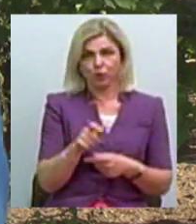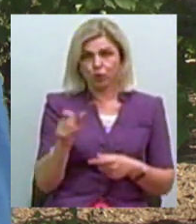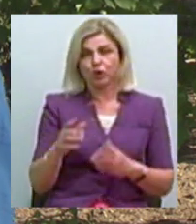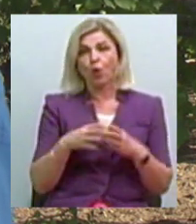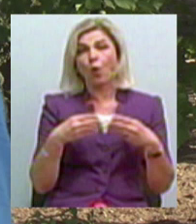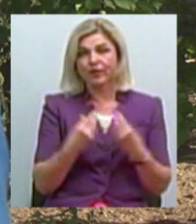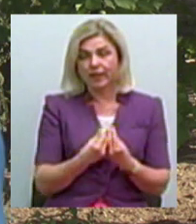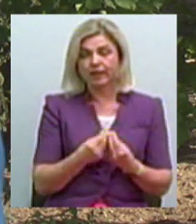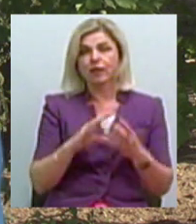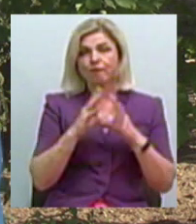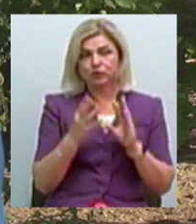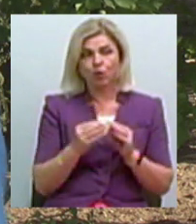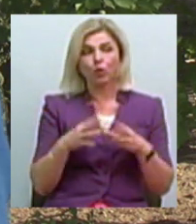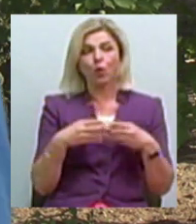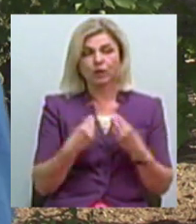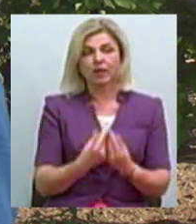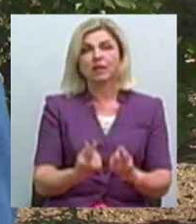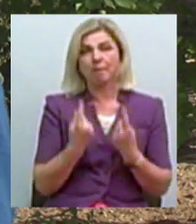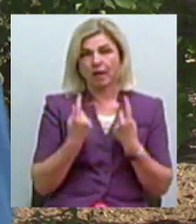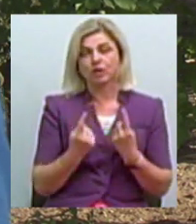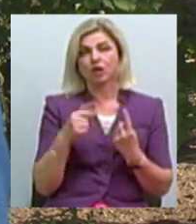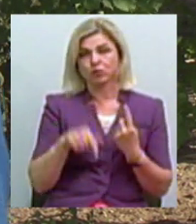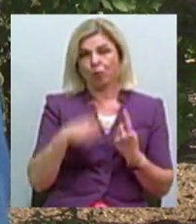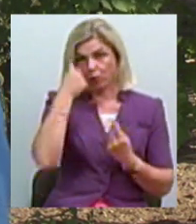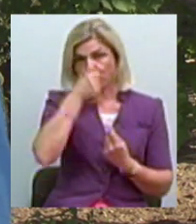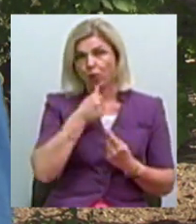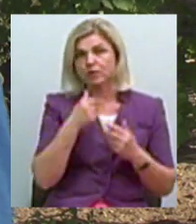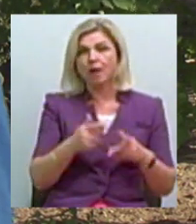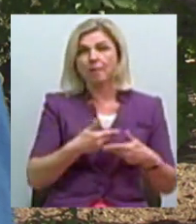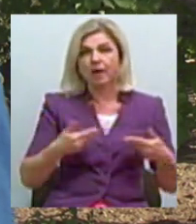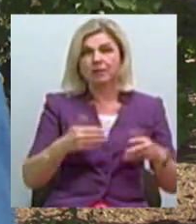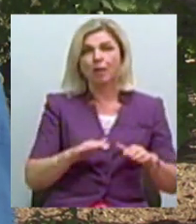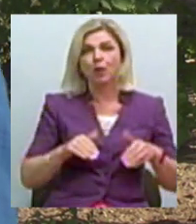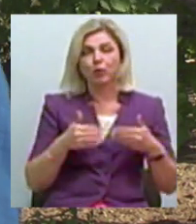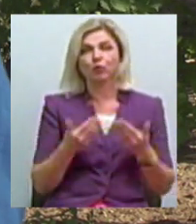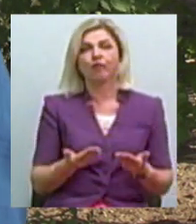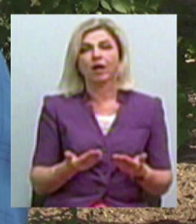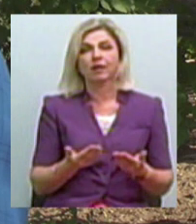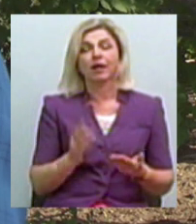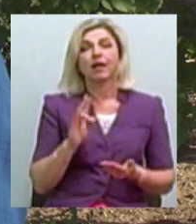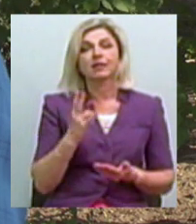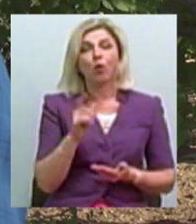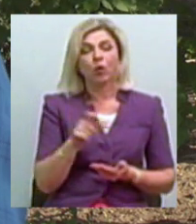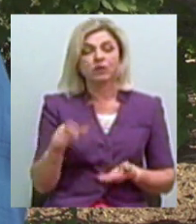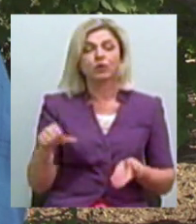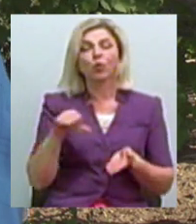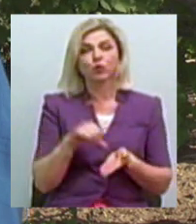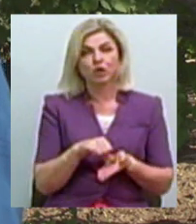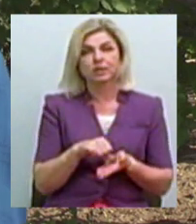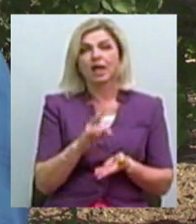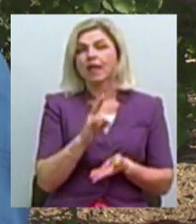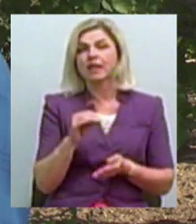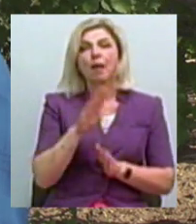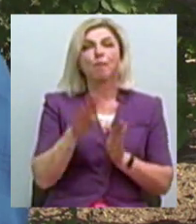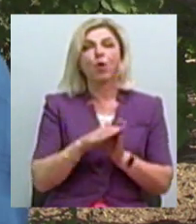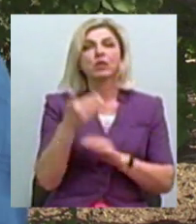родини. Взагалі родини вперше у цьому році ми запропонували миколаївцям прийняти участь не під